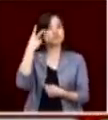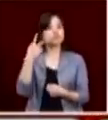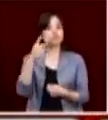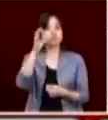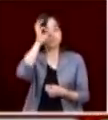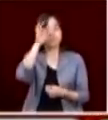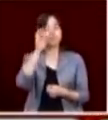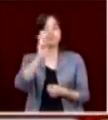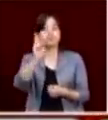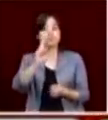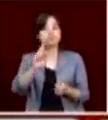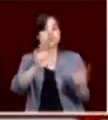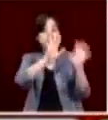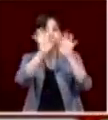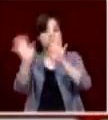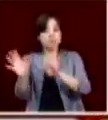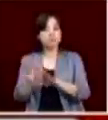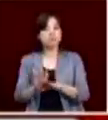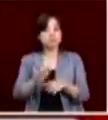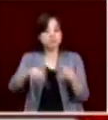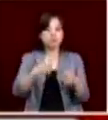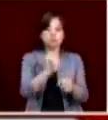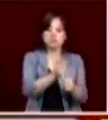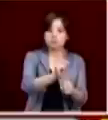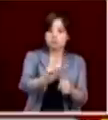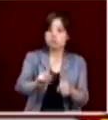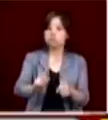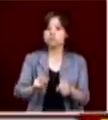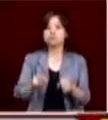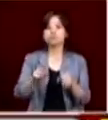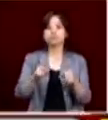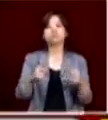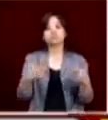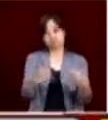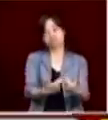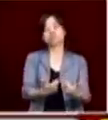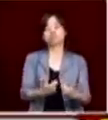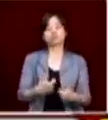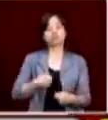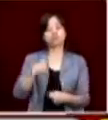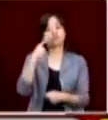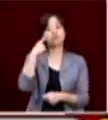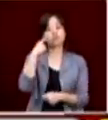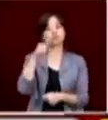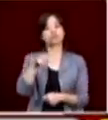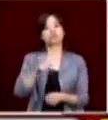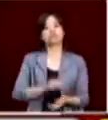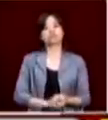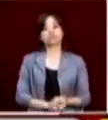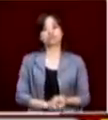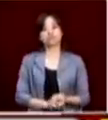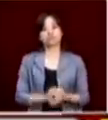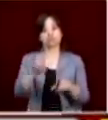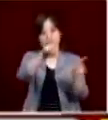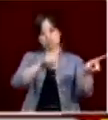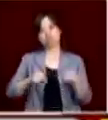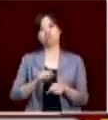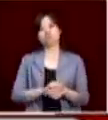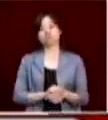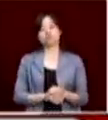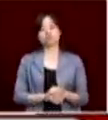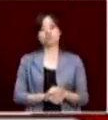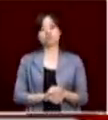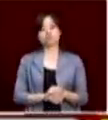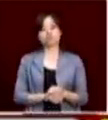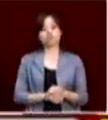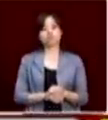看什么情形下，你该做什么，吼、哦，处罚。这我感觉讲，这爱就爱照迄落来。所以